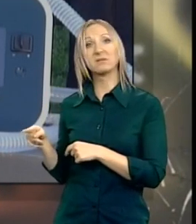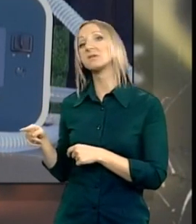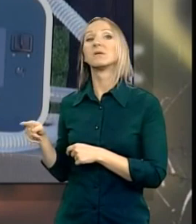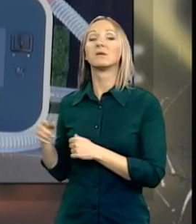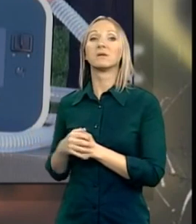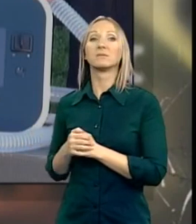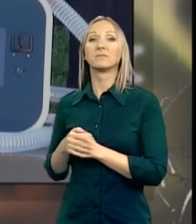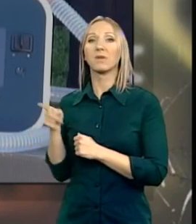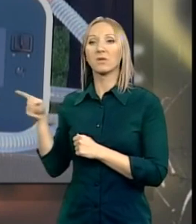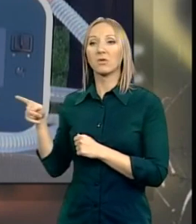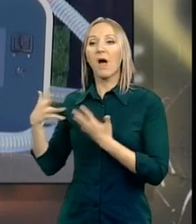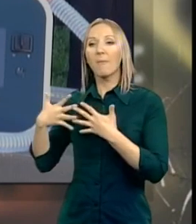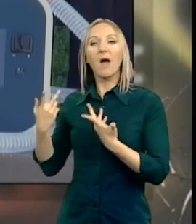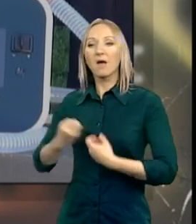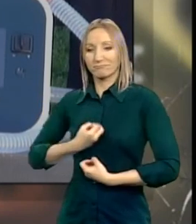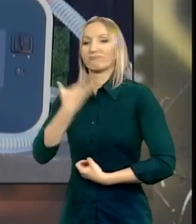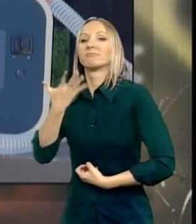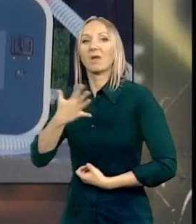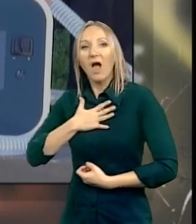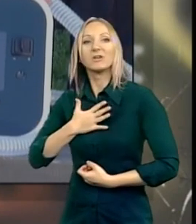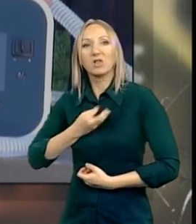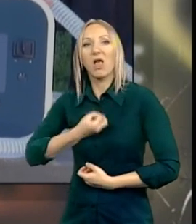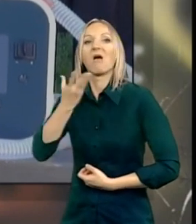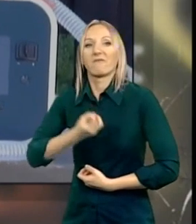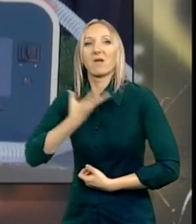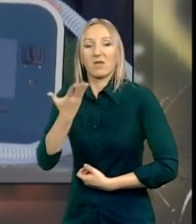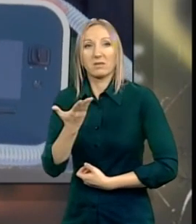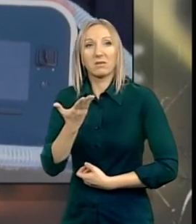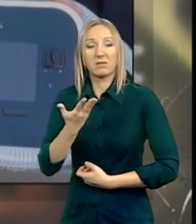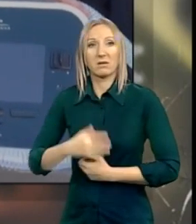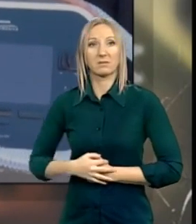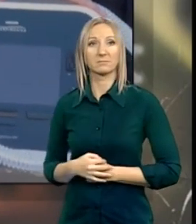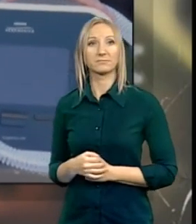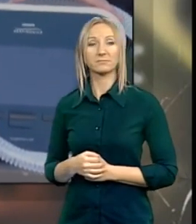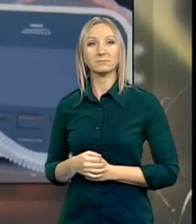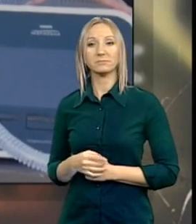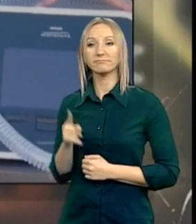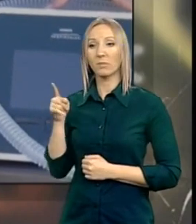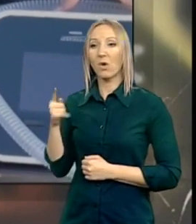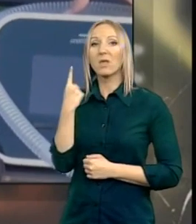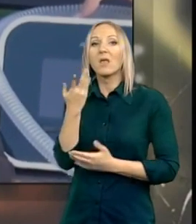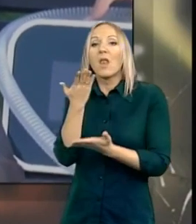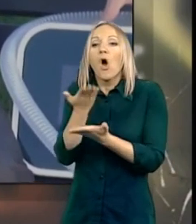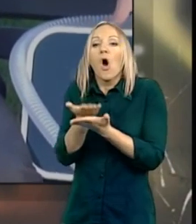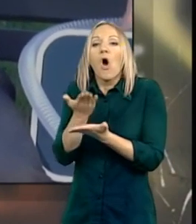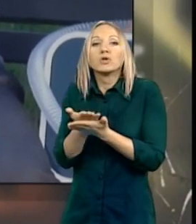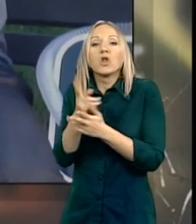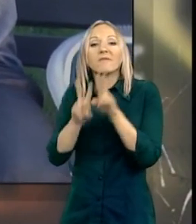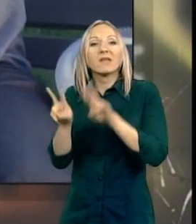aparat za iskrsljavanje. To je jedna od osnovnih terapija